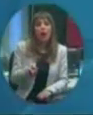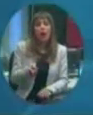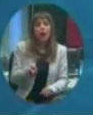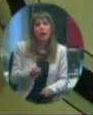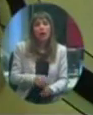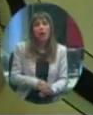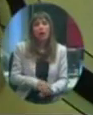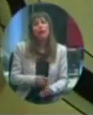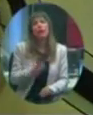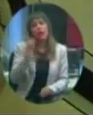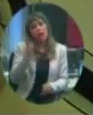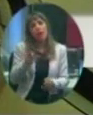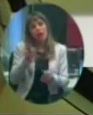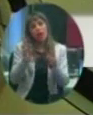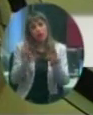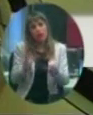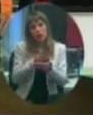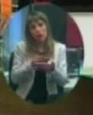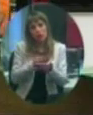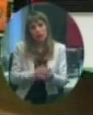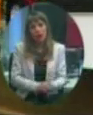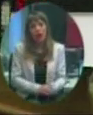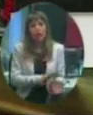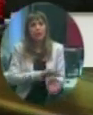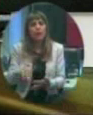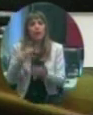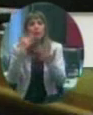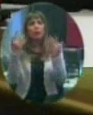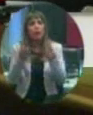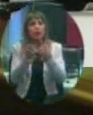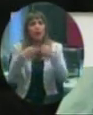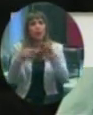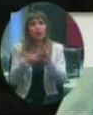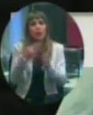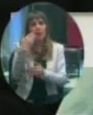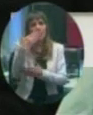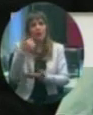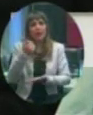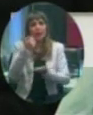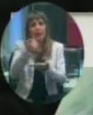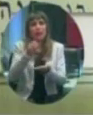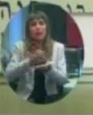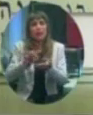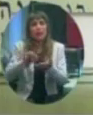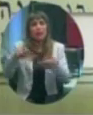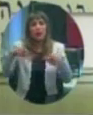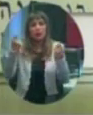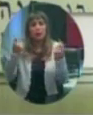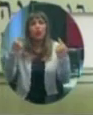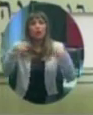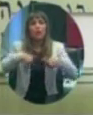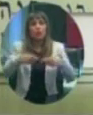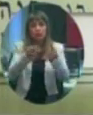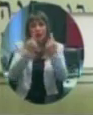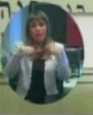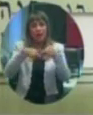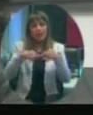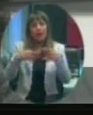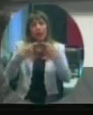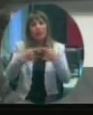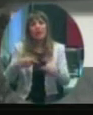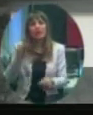הבירור. בדיון שקיימה הוועדה לביקורת המדינה על תקציב משרד החינוך, יושבת ראש הוועדה, חברת הכנסת קרין